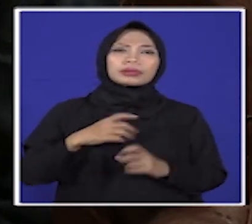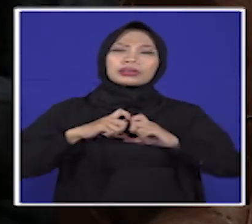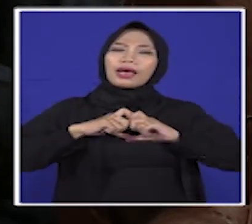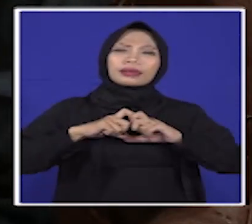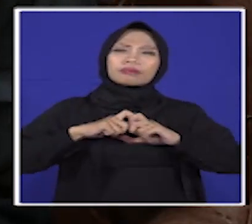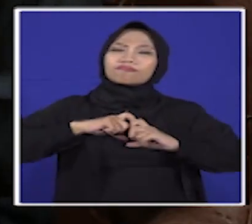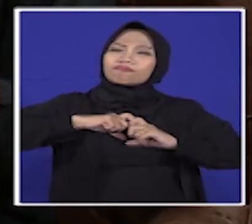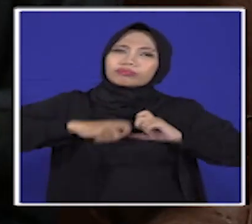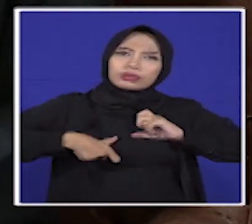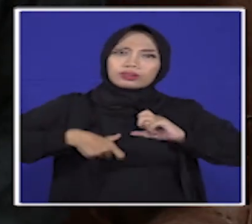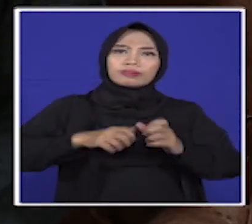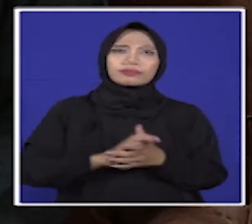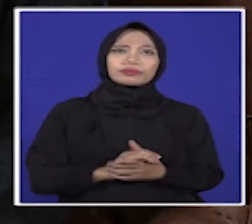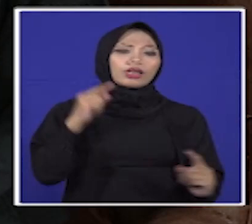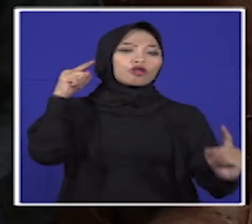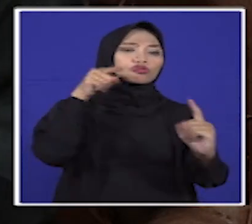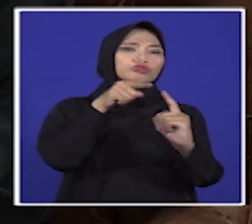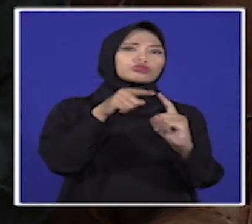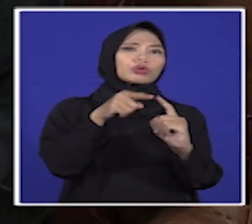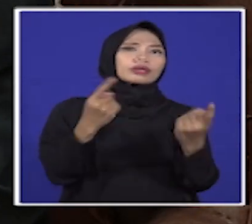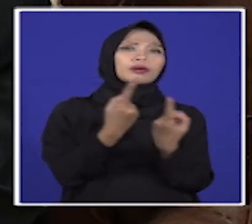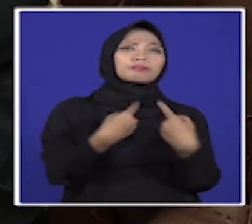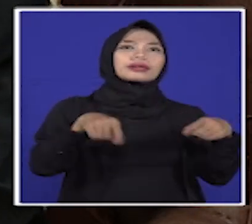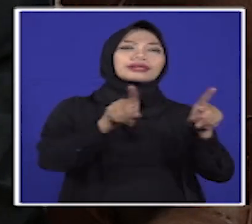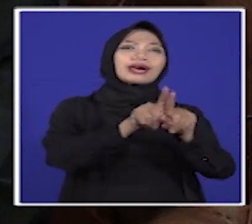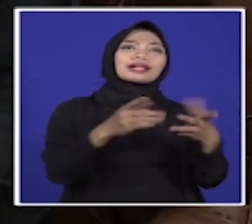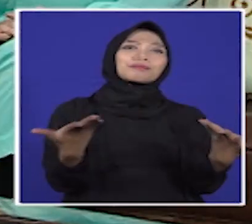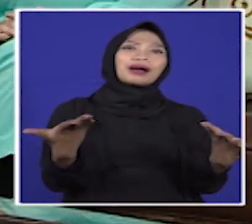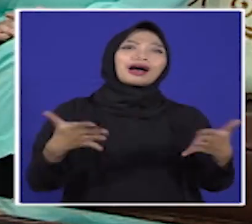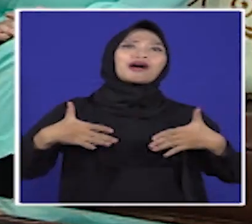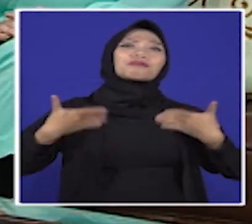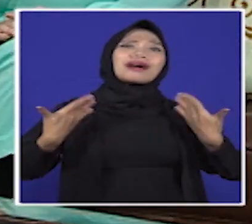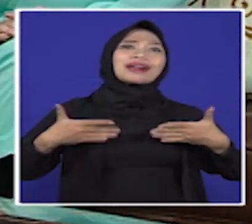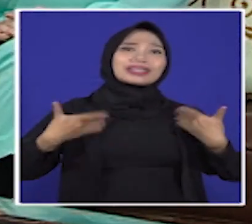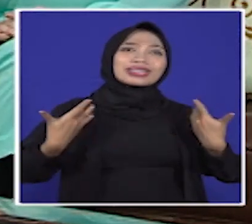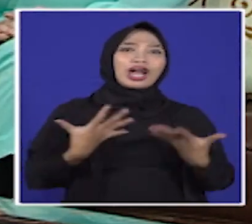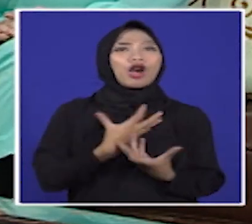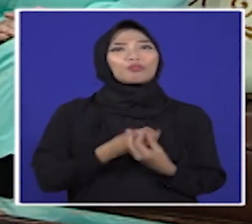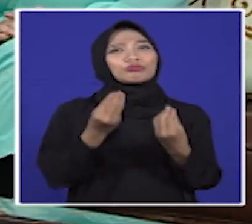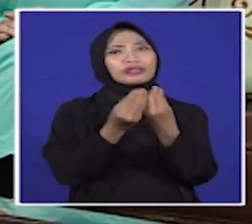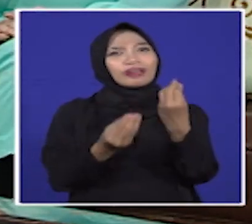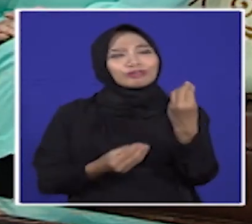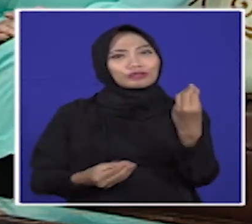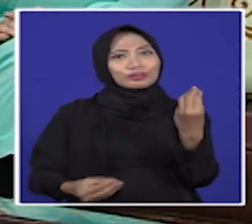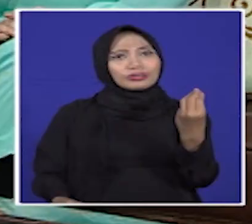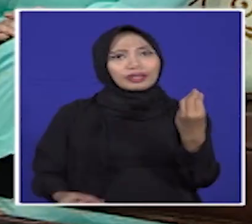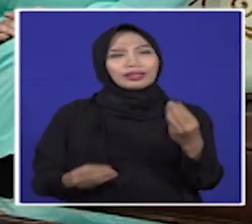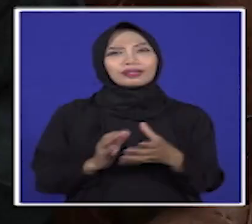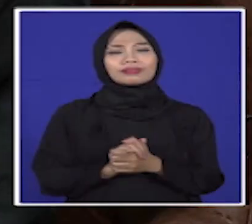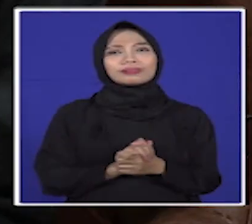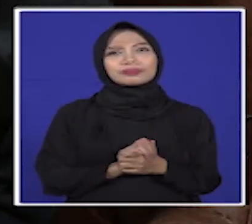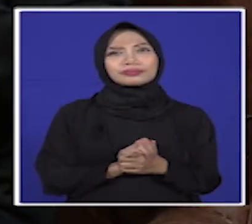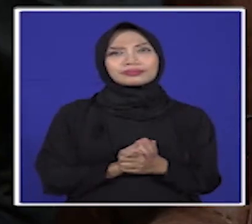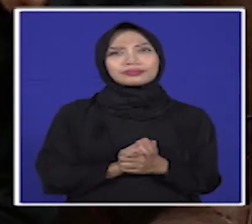Padahal hakikat perkawinan ini kan sebetulnya untuk menuju kebahagiaan, memperoleh keturunan yang baik, memperoleh status hukum yang